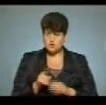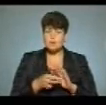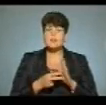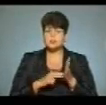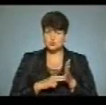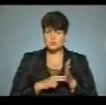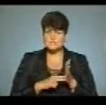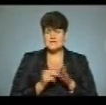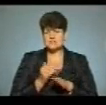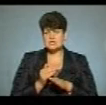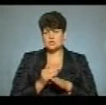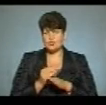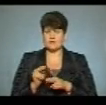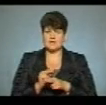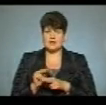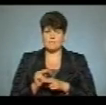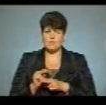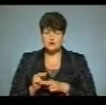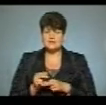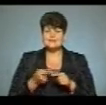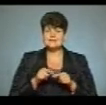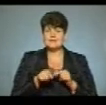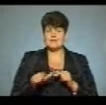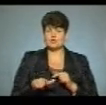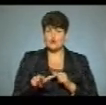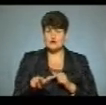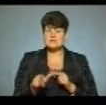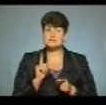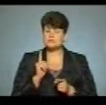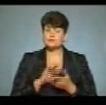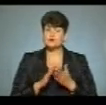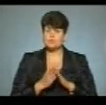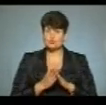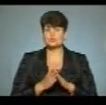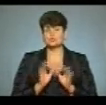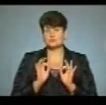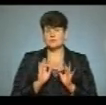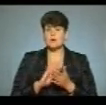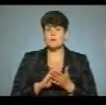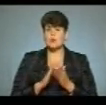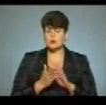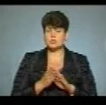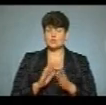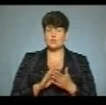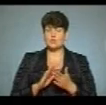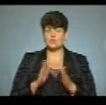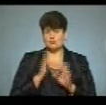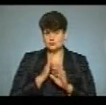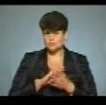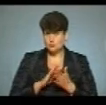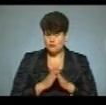планується частковий поточний ремонт даної дороги, але за умови, що при сприятливих погодних умовах та забезпечення